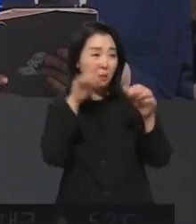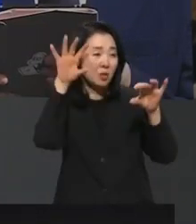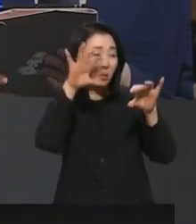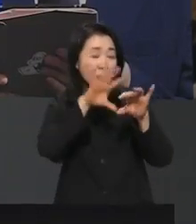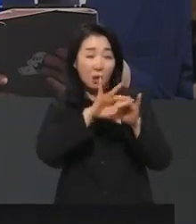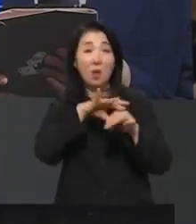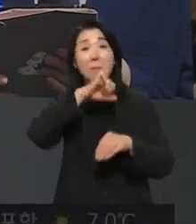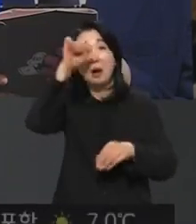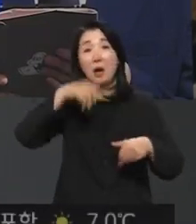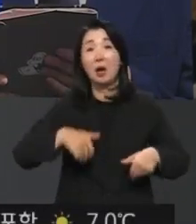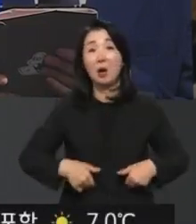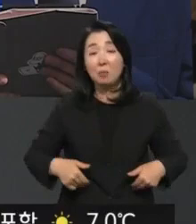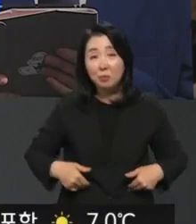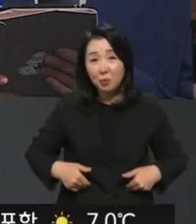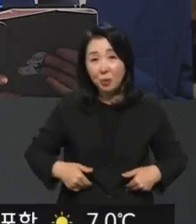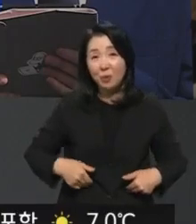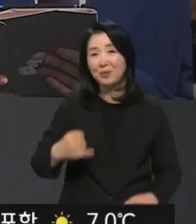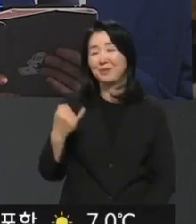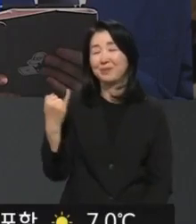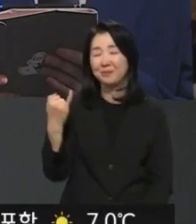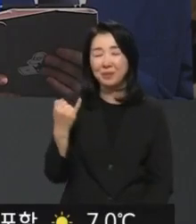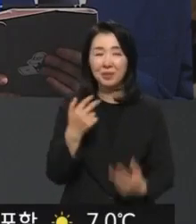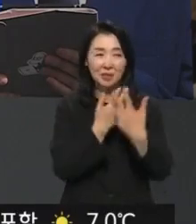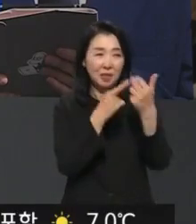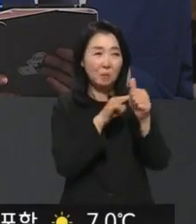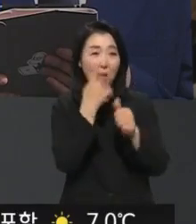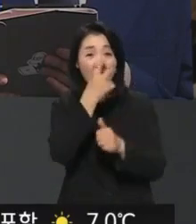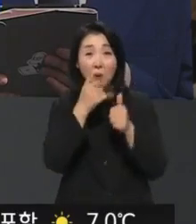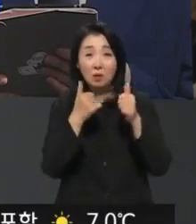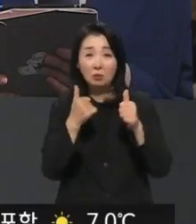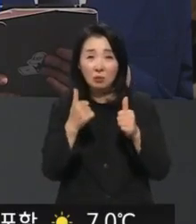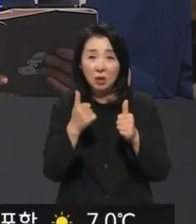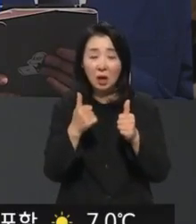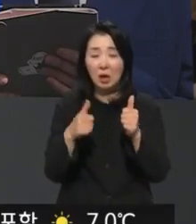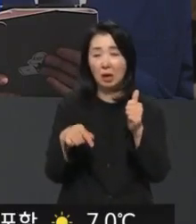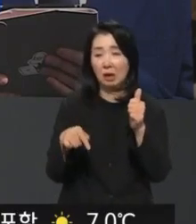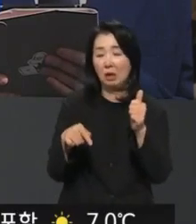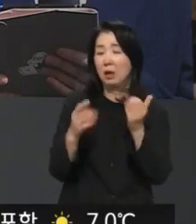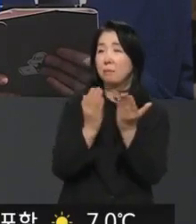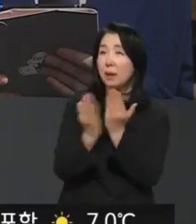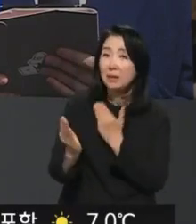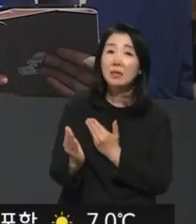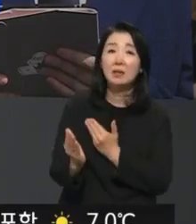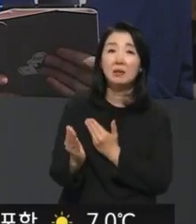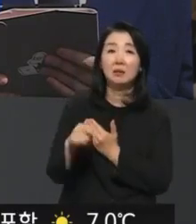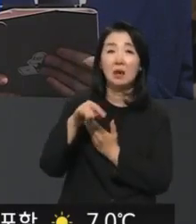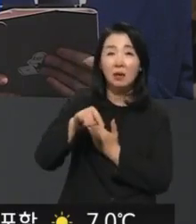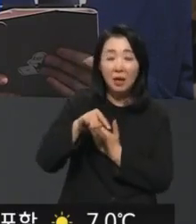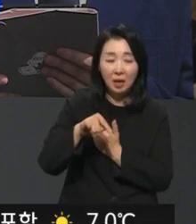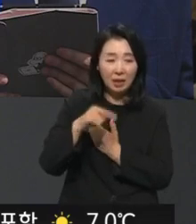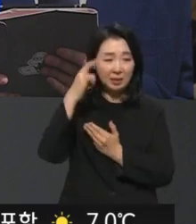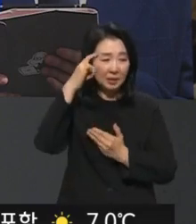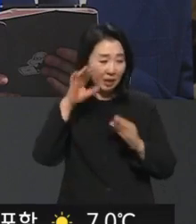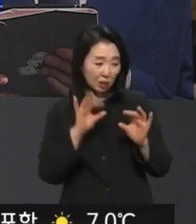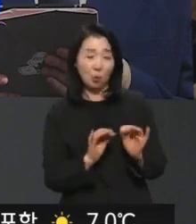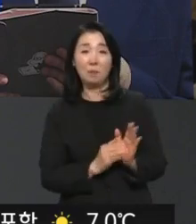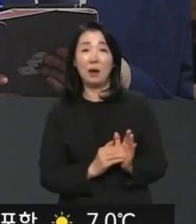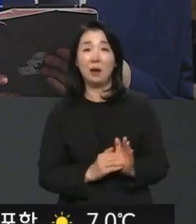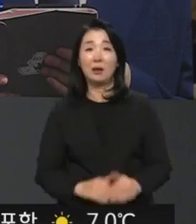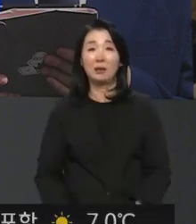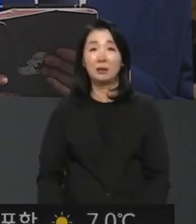주장했습니다. 다만 박 전 비대위원장 이 대표에 대한 검찰 수사가 부당하다라는 점은 당내 주류와 의견을 같이 하고 있는